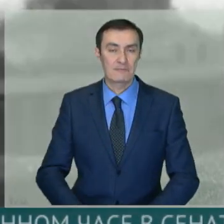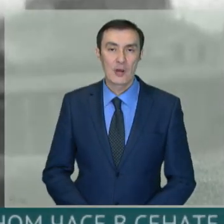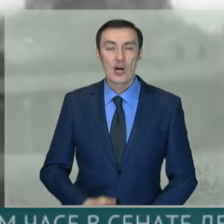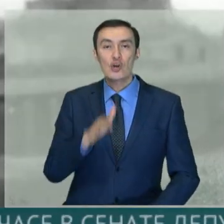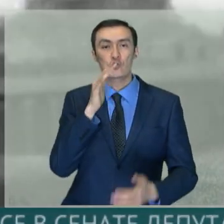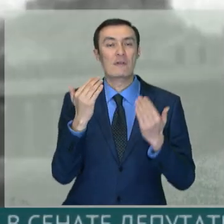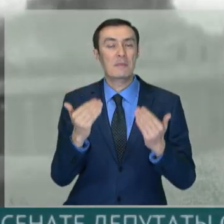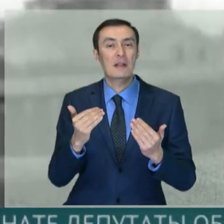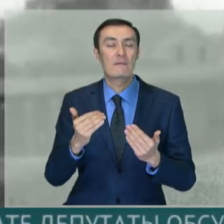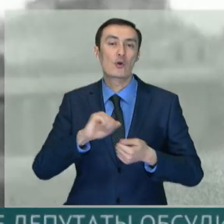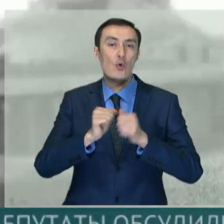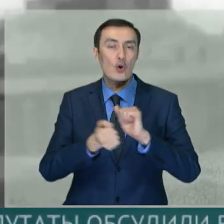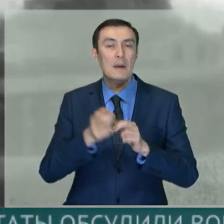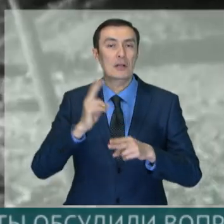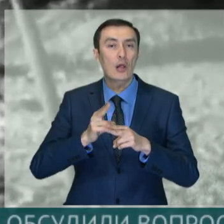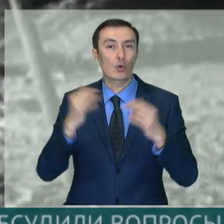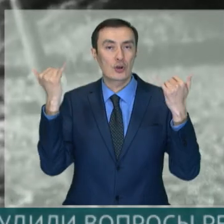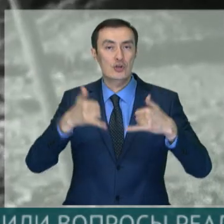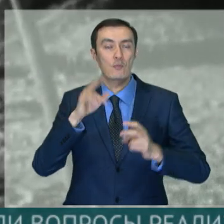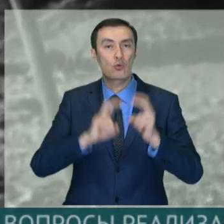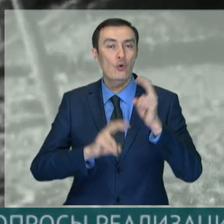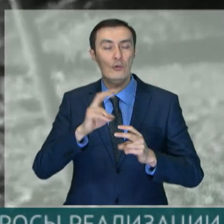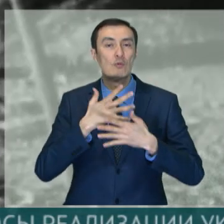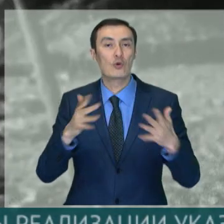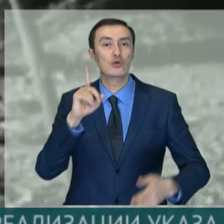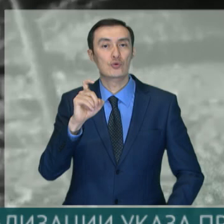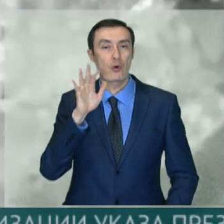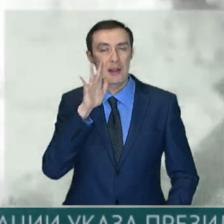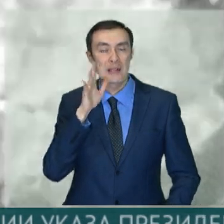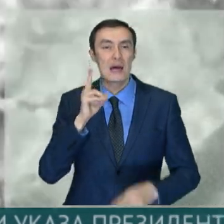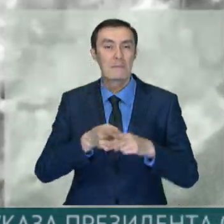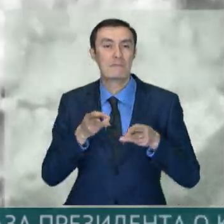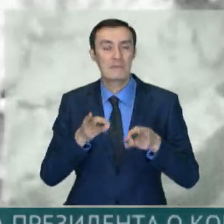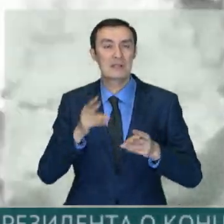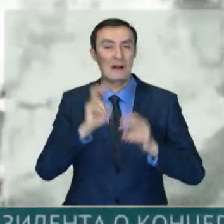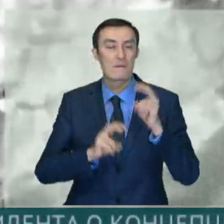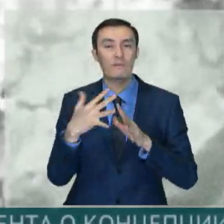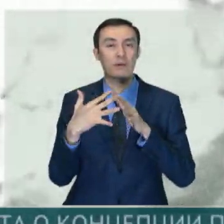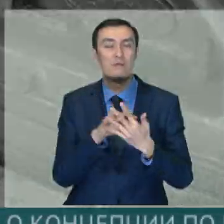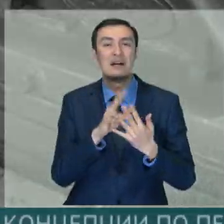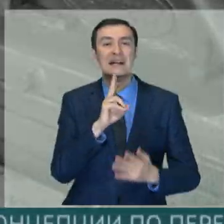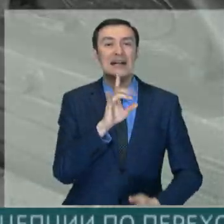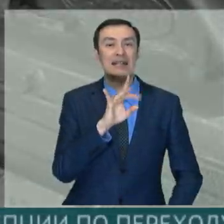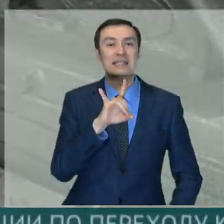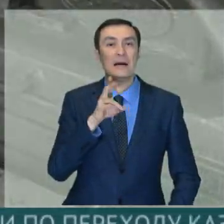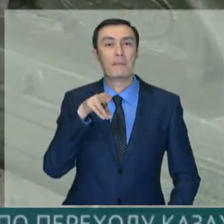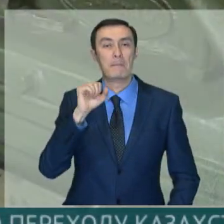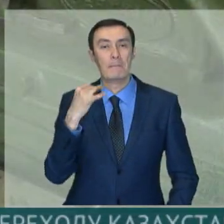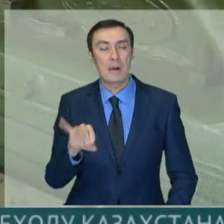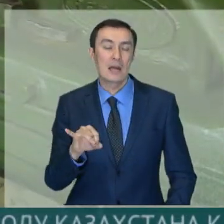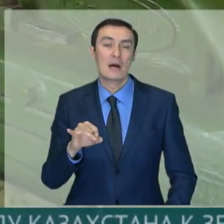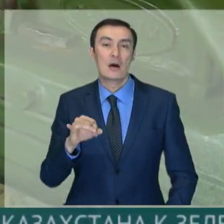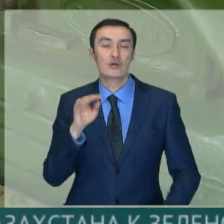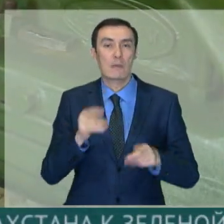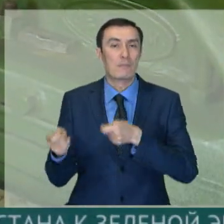современно горно-металлургическому комплексу страны чуть больше века. Первый медиплавильный завод появился в поселке Кырсакпай. Английский эшелон с